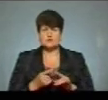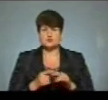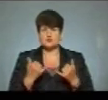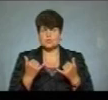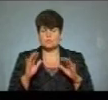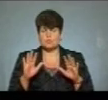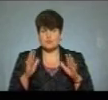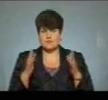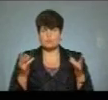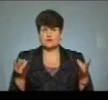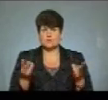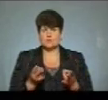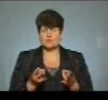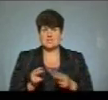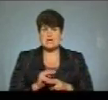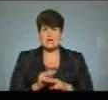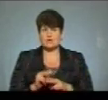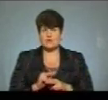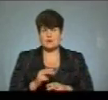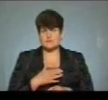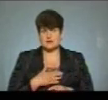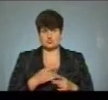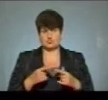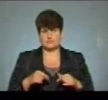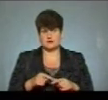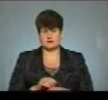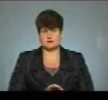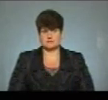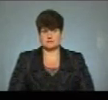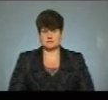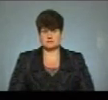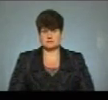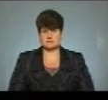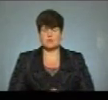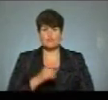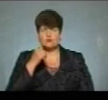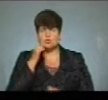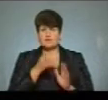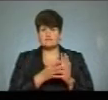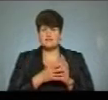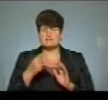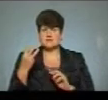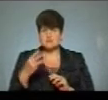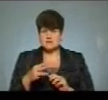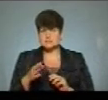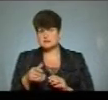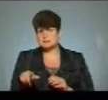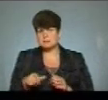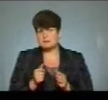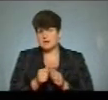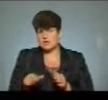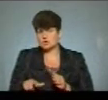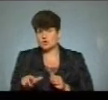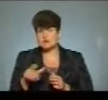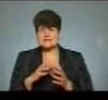даний момент потребує лікування в нашому відділенні. Нагадаю, вчора о 9:30 на узбіччі дороги жителі